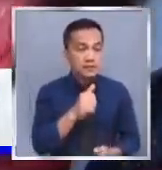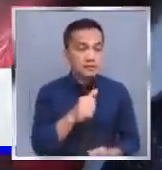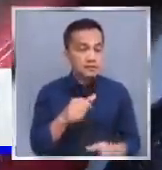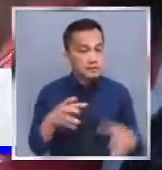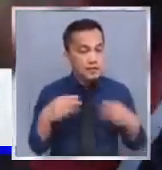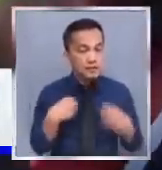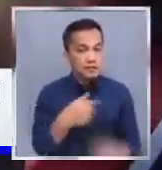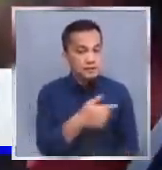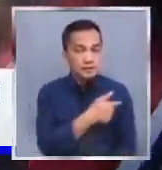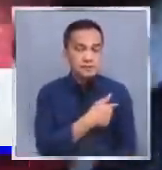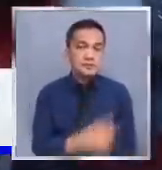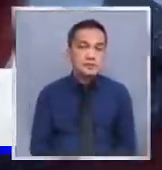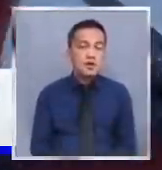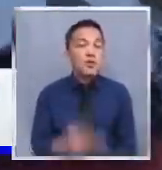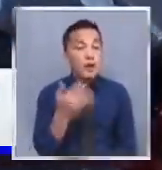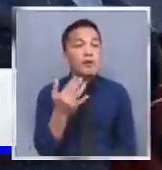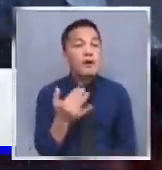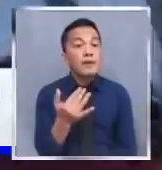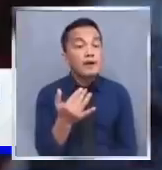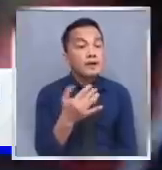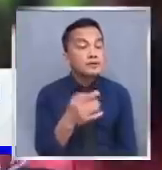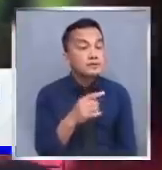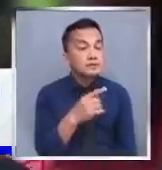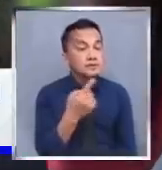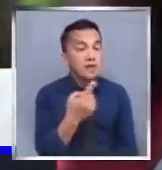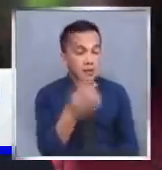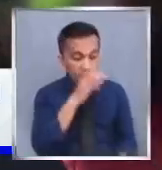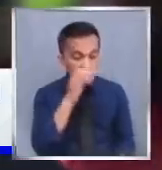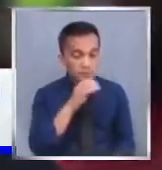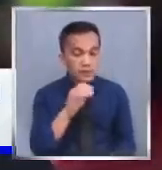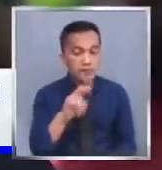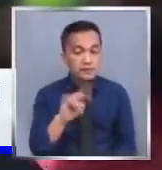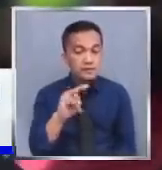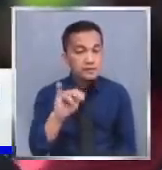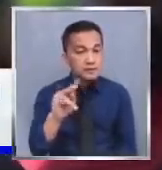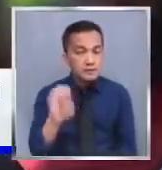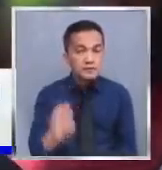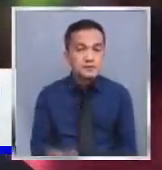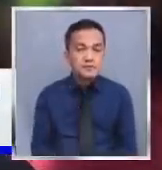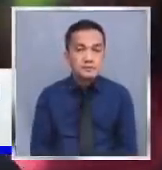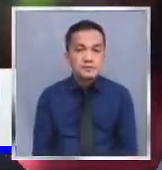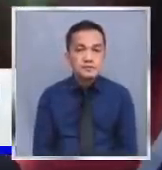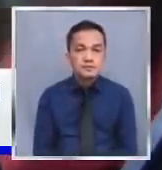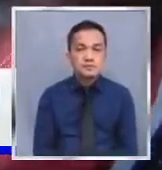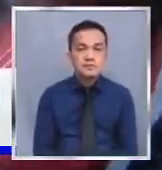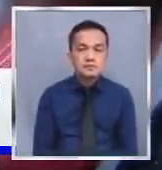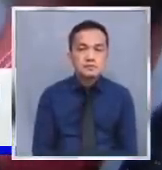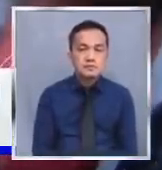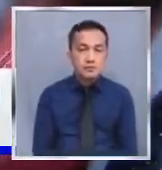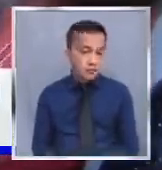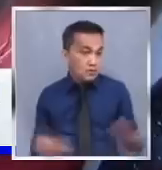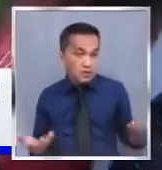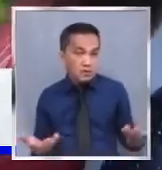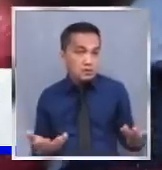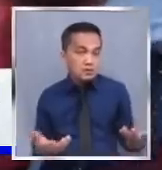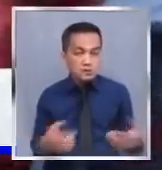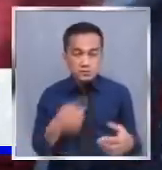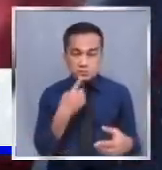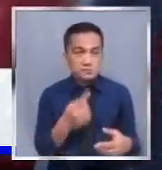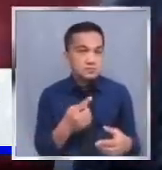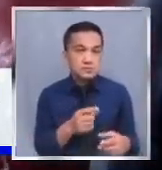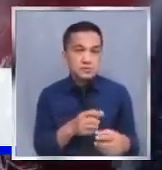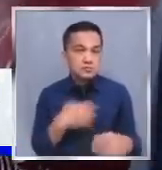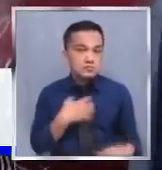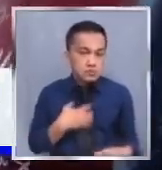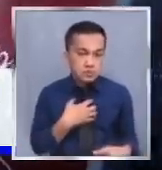kayo nakahanap ng vaccine? I just gave birth. Kailangan ko, it's my own will. Wala